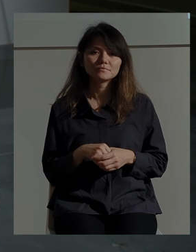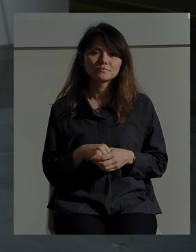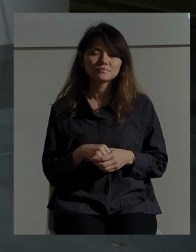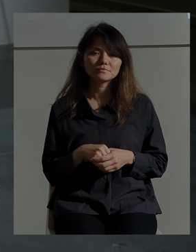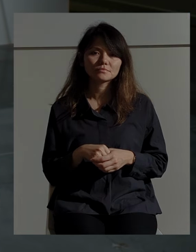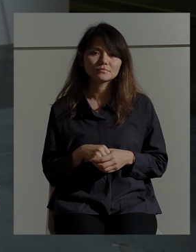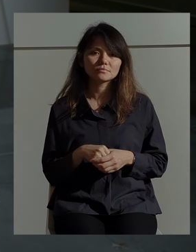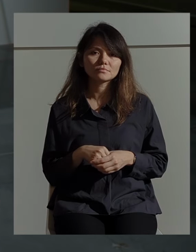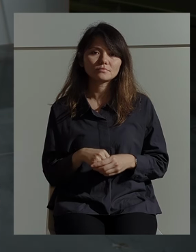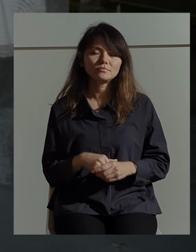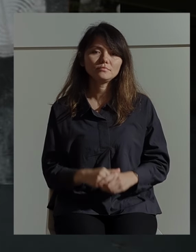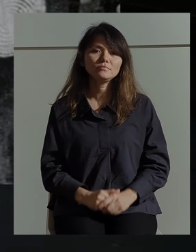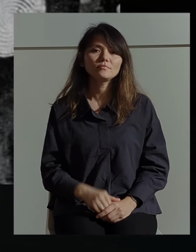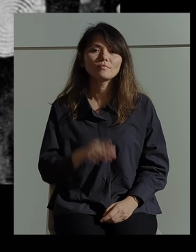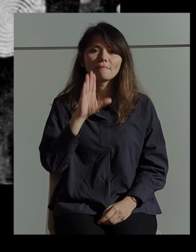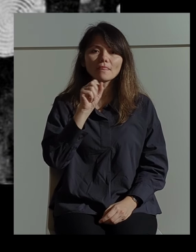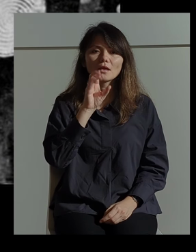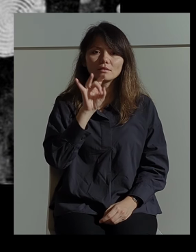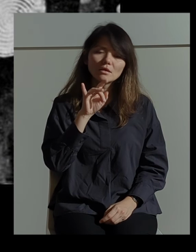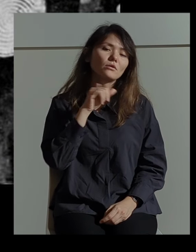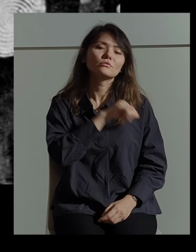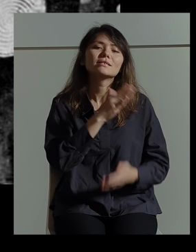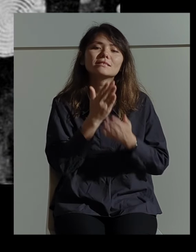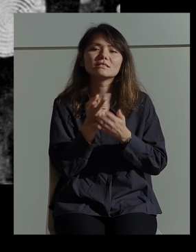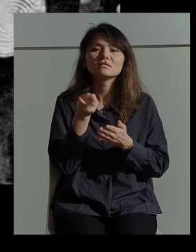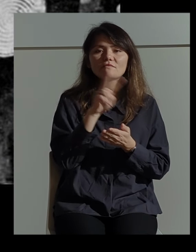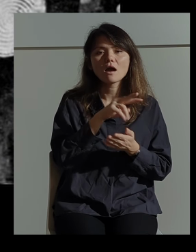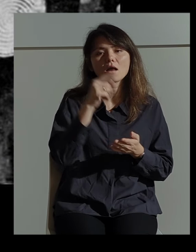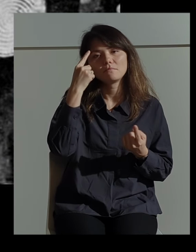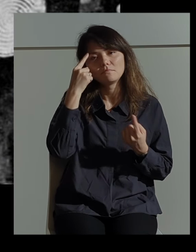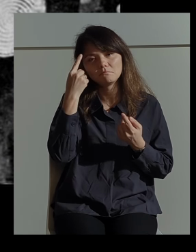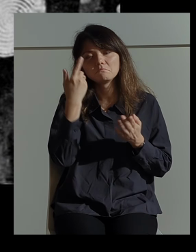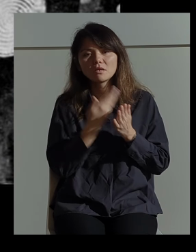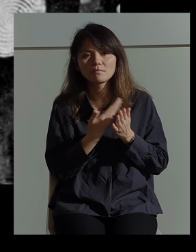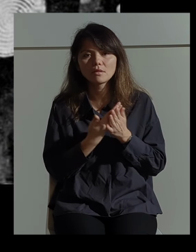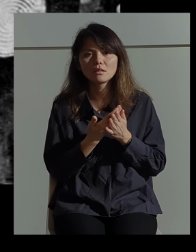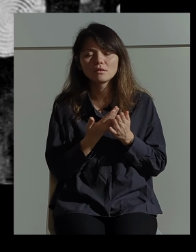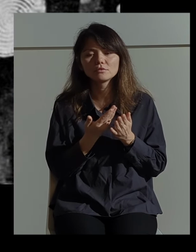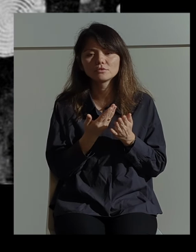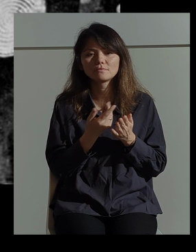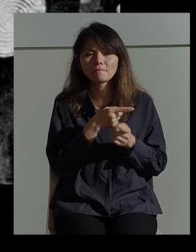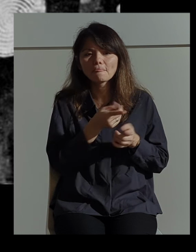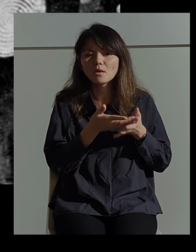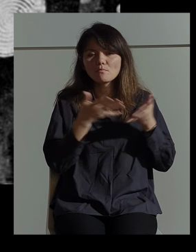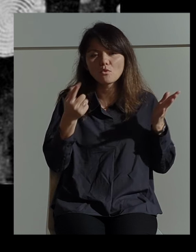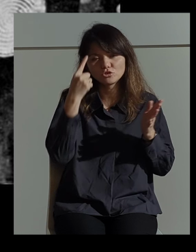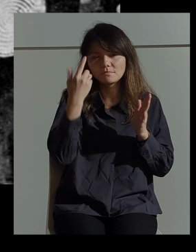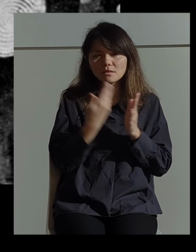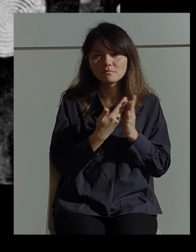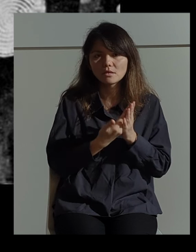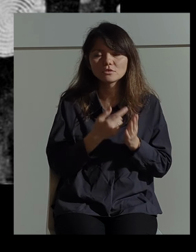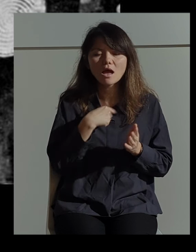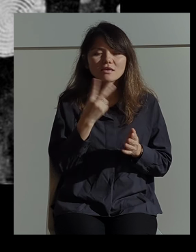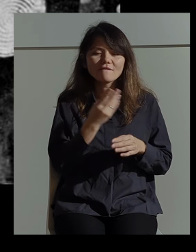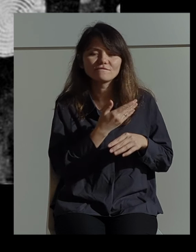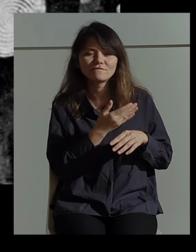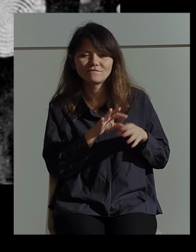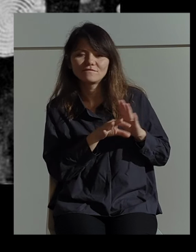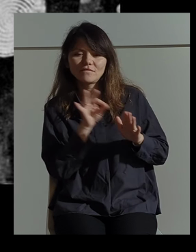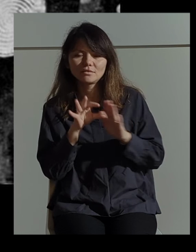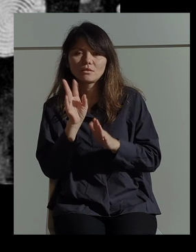вот и у Вольтера беньямина есть два предположения о том откуда черпает Ну больше предположений я выделил только